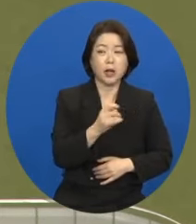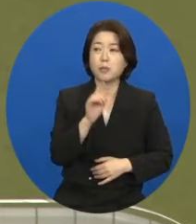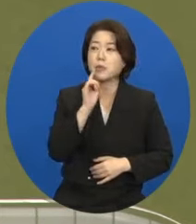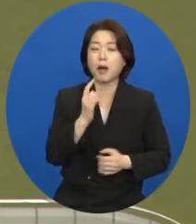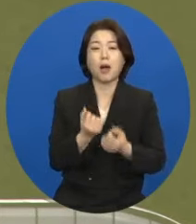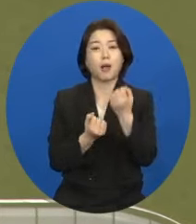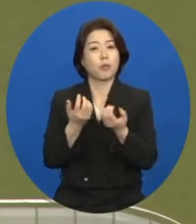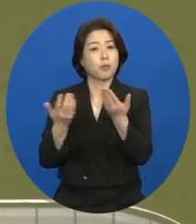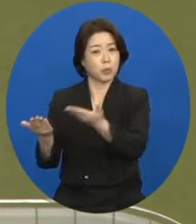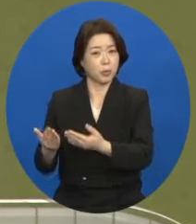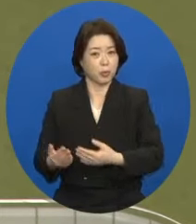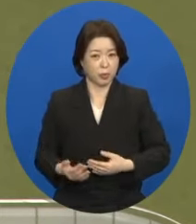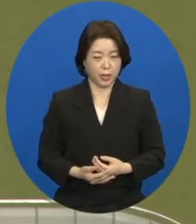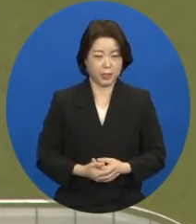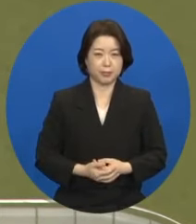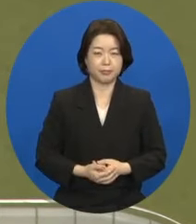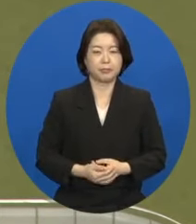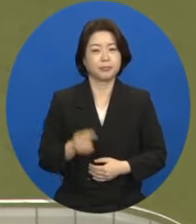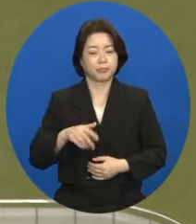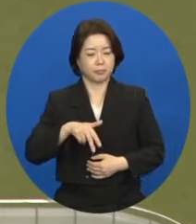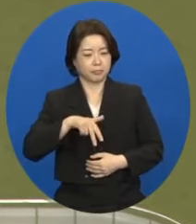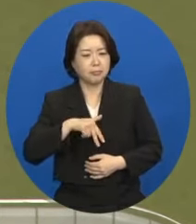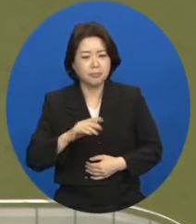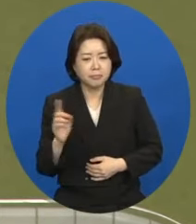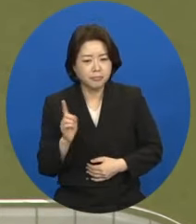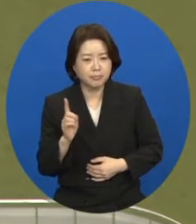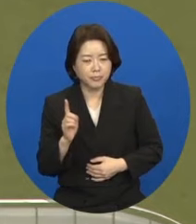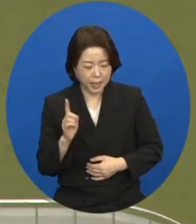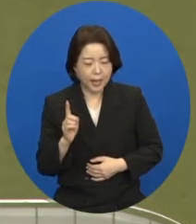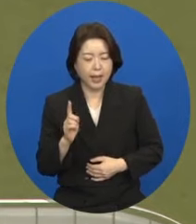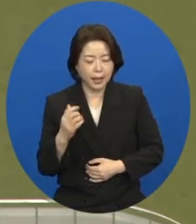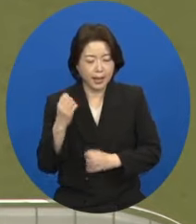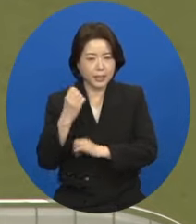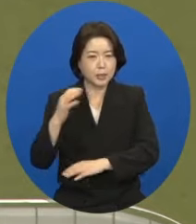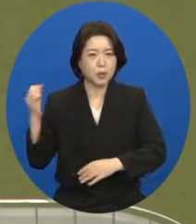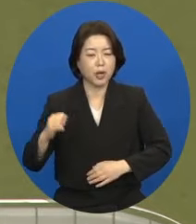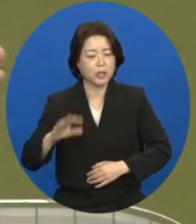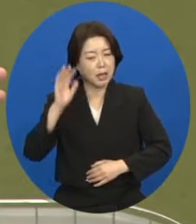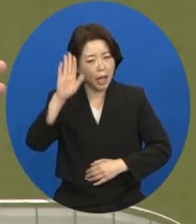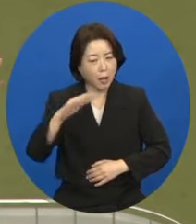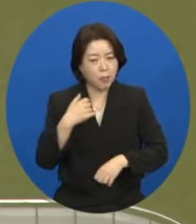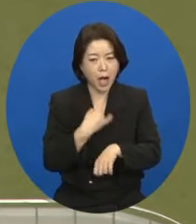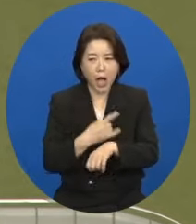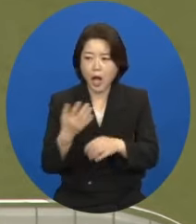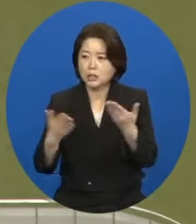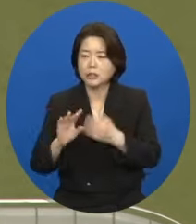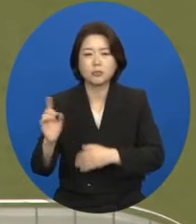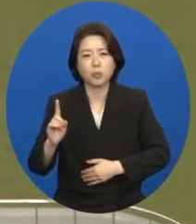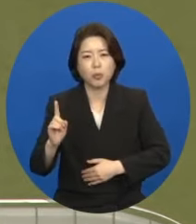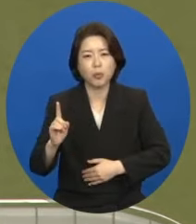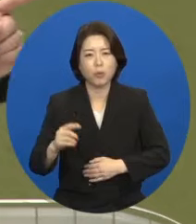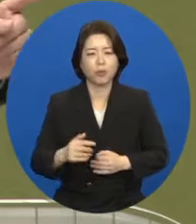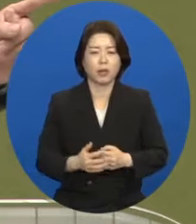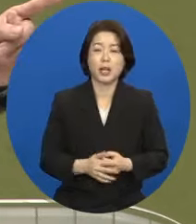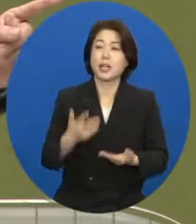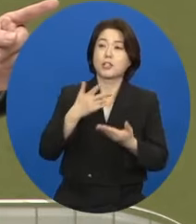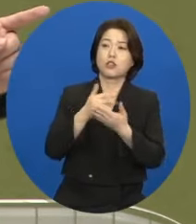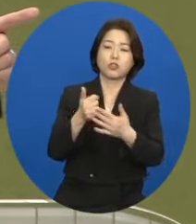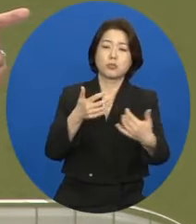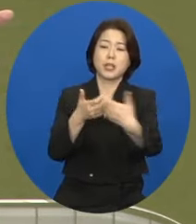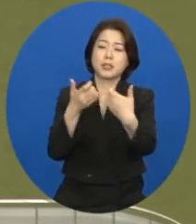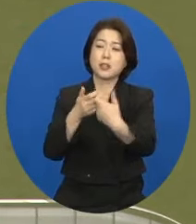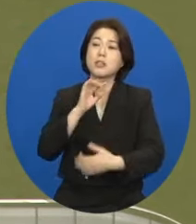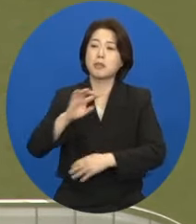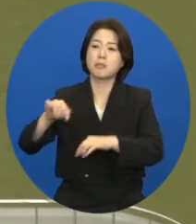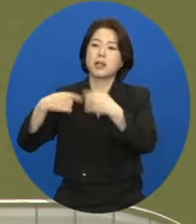일이었어요. 그러면서 그 정체성에 기반해서 그러면 어떻게 해야 되냐는 얘기했는데 주님의 전쟁만을 해야